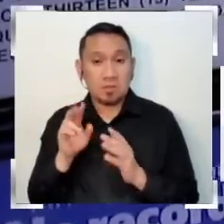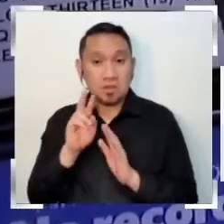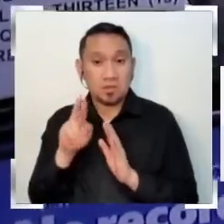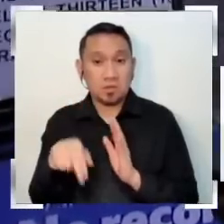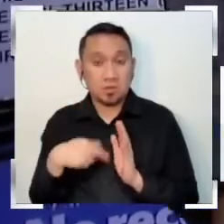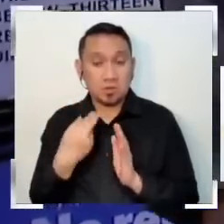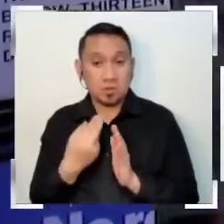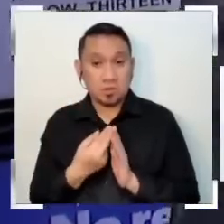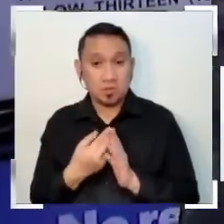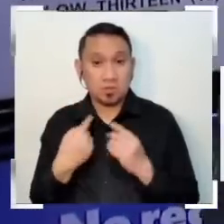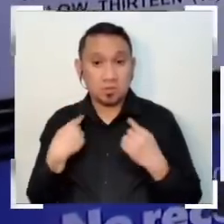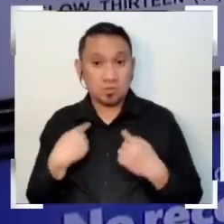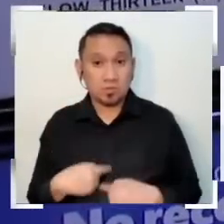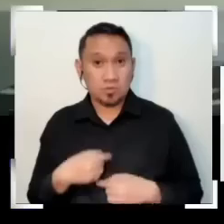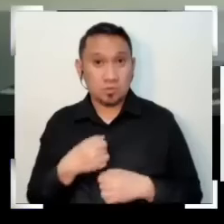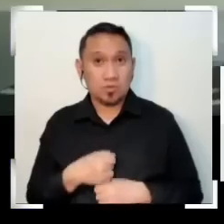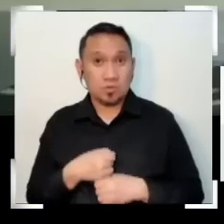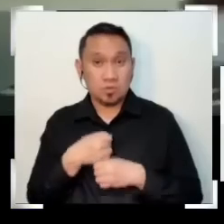5 Legacy.